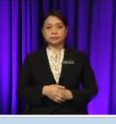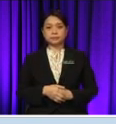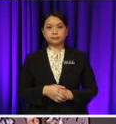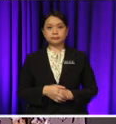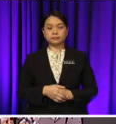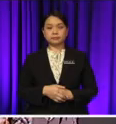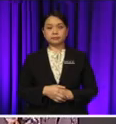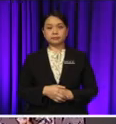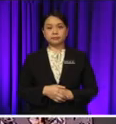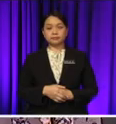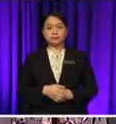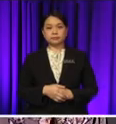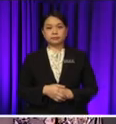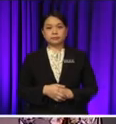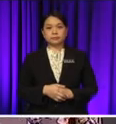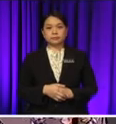bagaimana